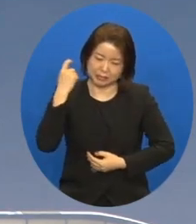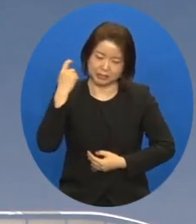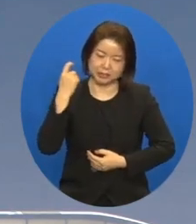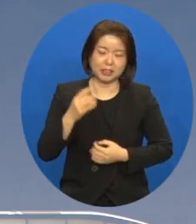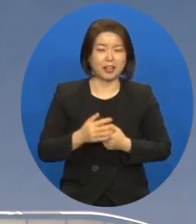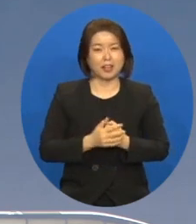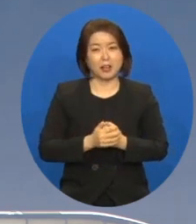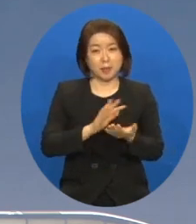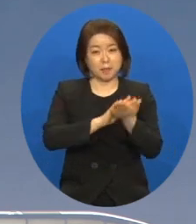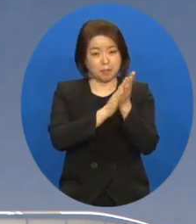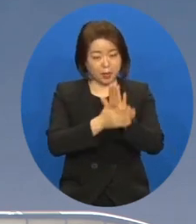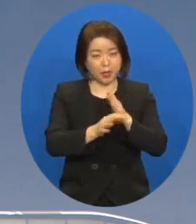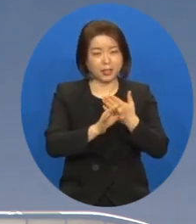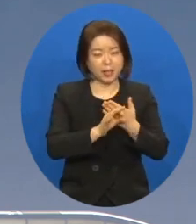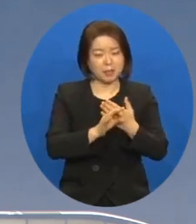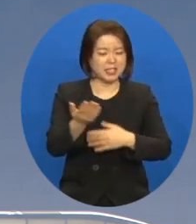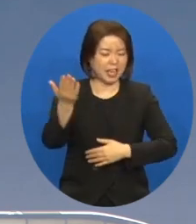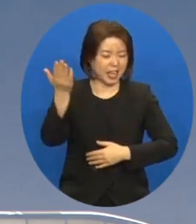변화될 거라면 벌써 됐죠.